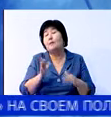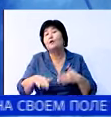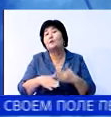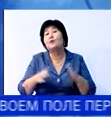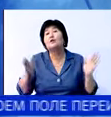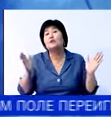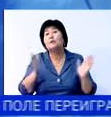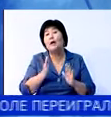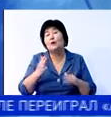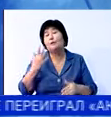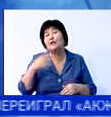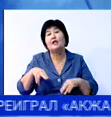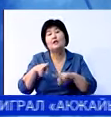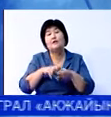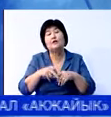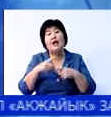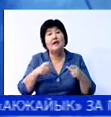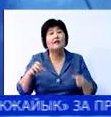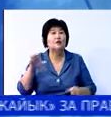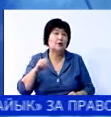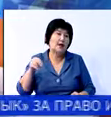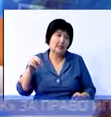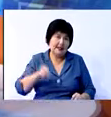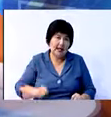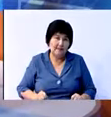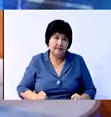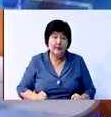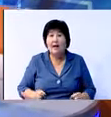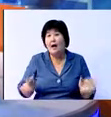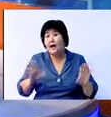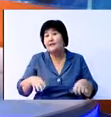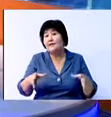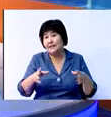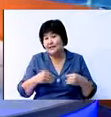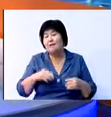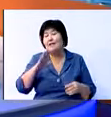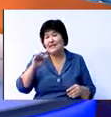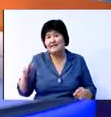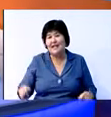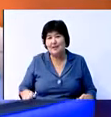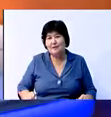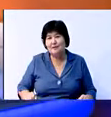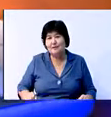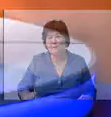Спонсор прогноза погоды – пятизвездочный отель «Султан Плаза». Оставайтесь с нами. До свидания.